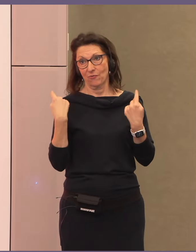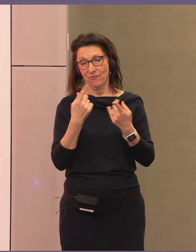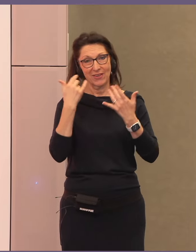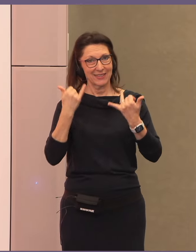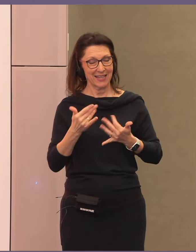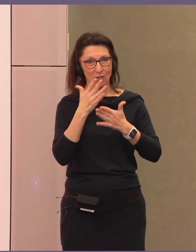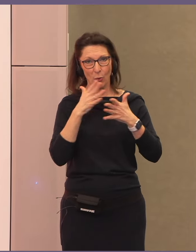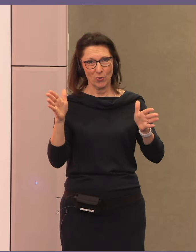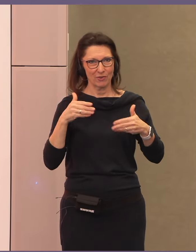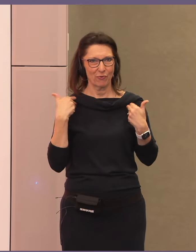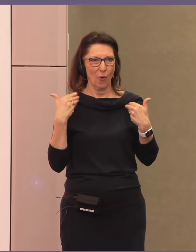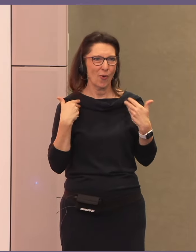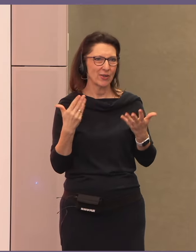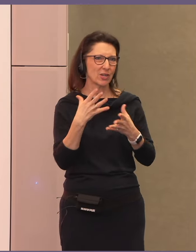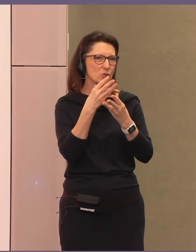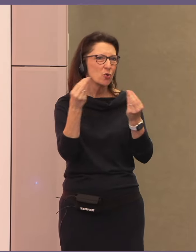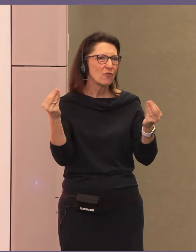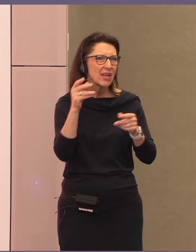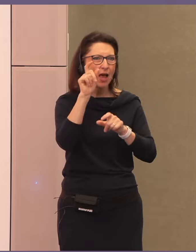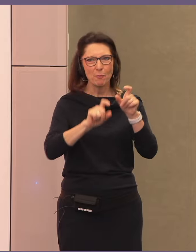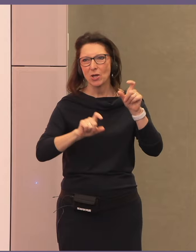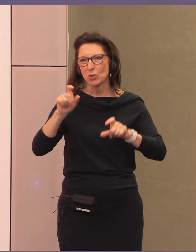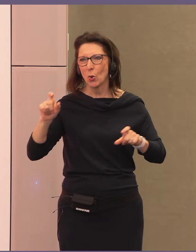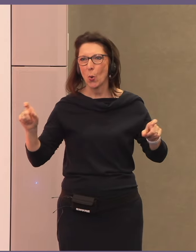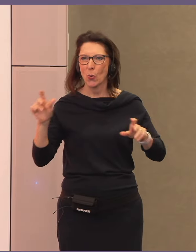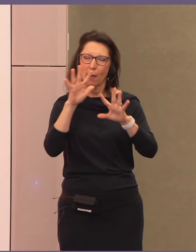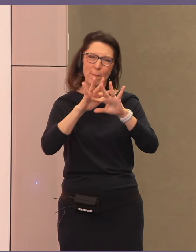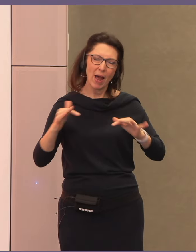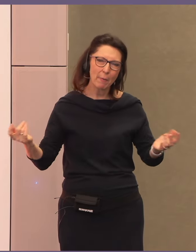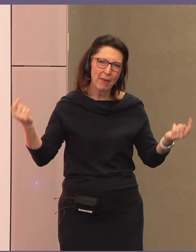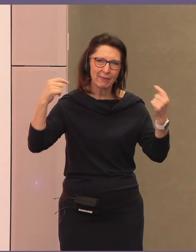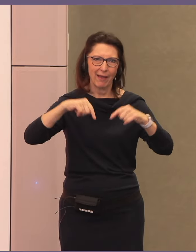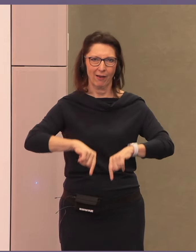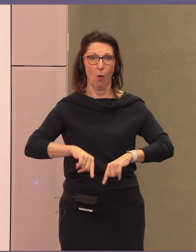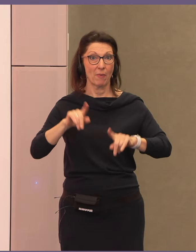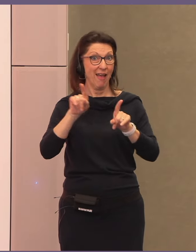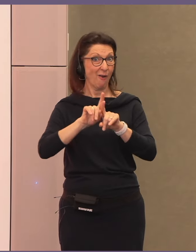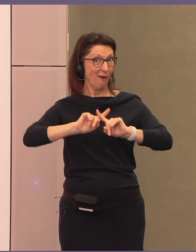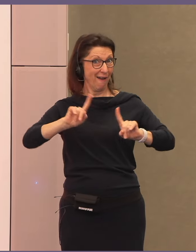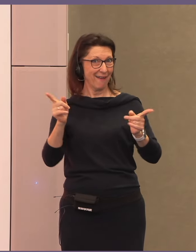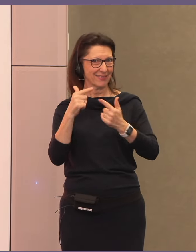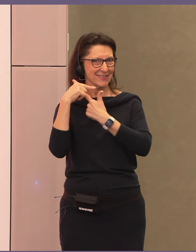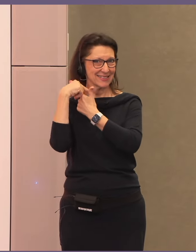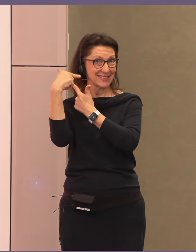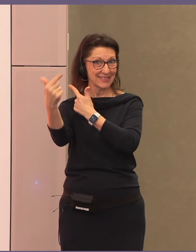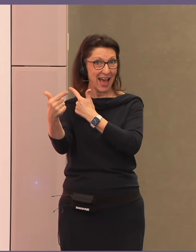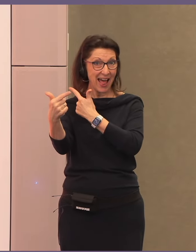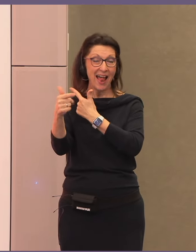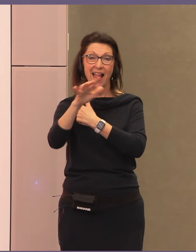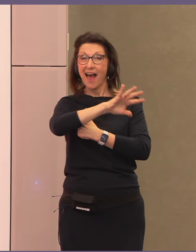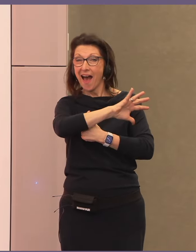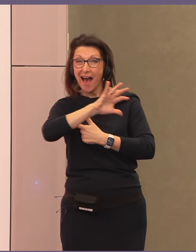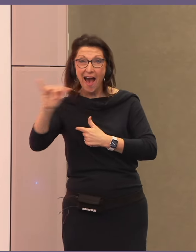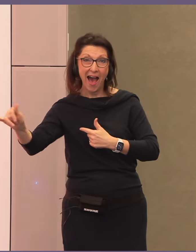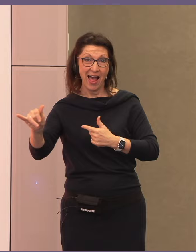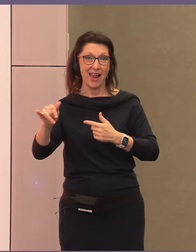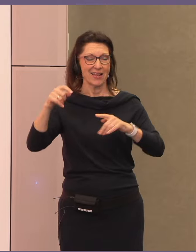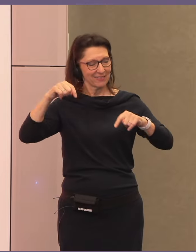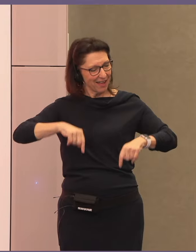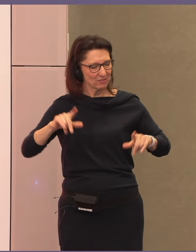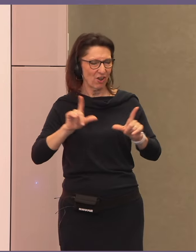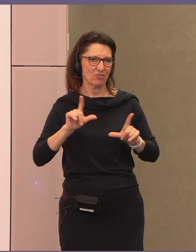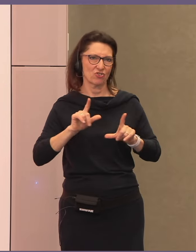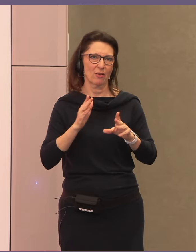auch viele hier heute hier im Haus, im Parlament, in einem anderen Saal dem Brammerforum angeschlossen haben, auch wenn wir